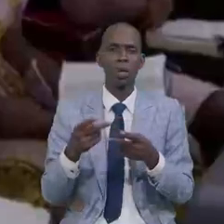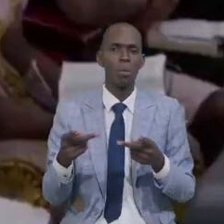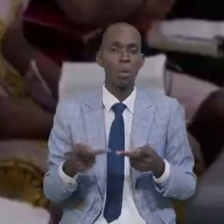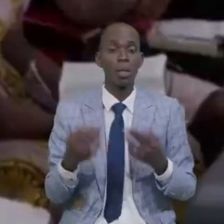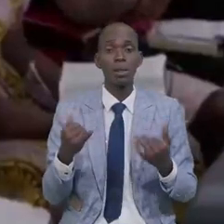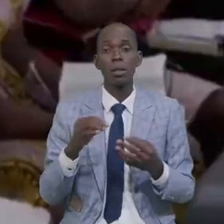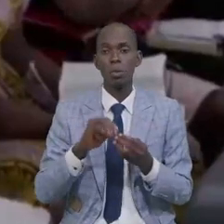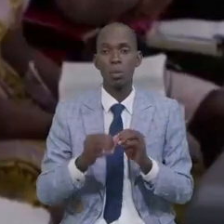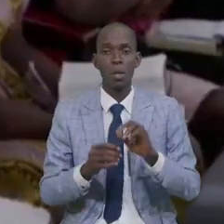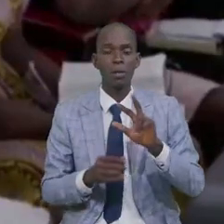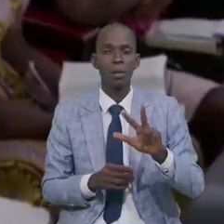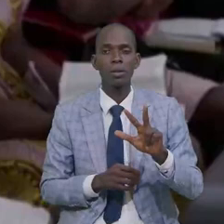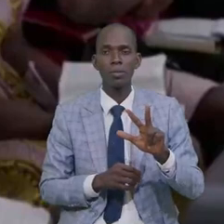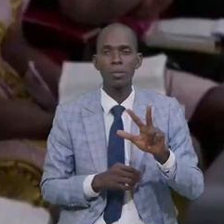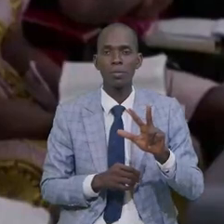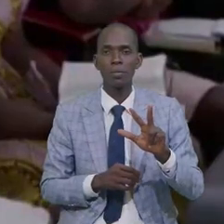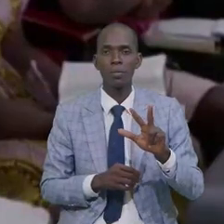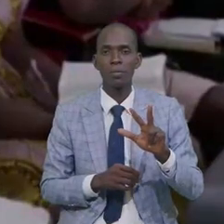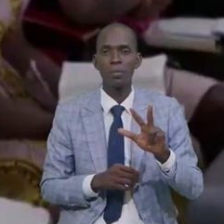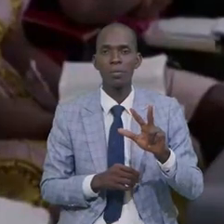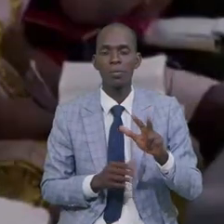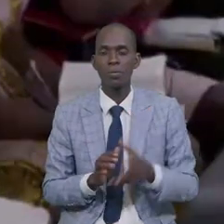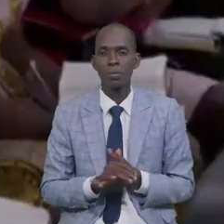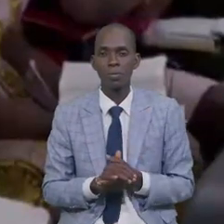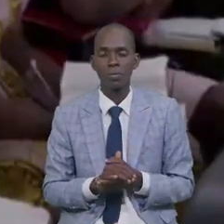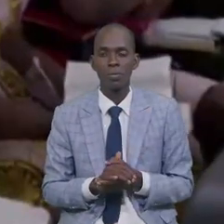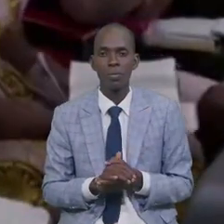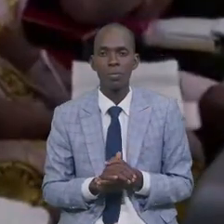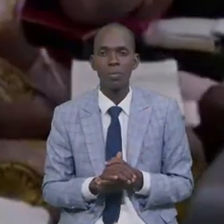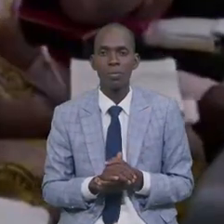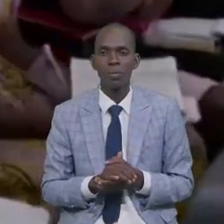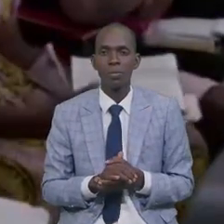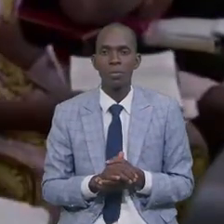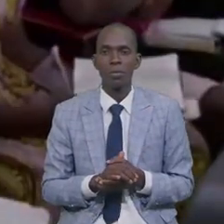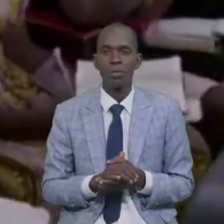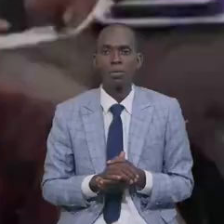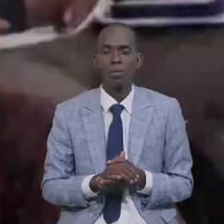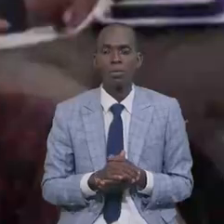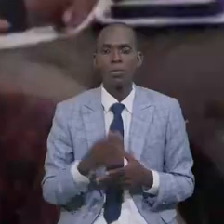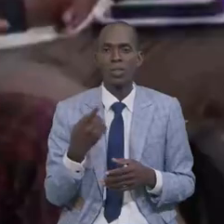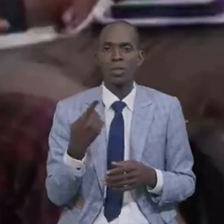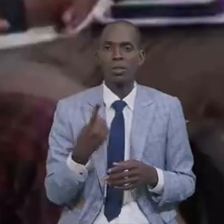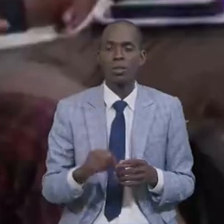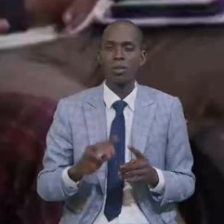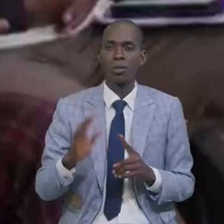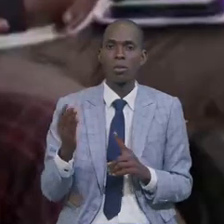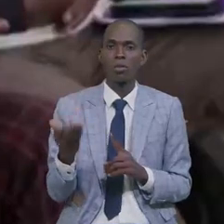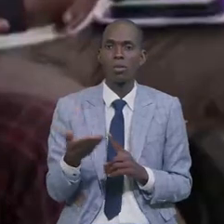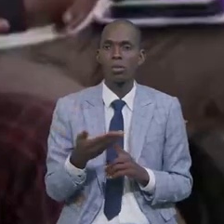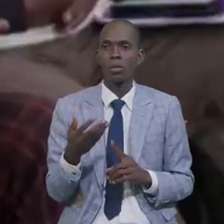lieux. Troisième élément maintenant, la conviction et la confession du